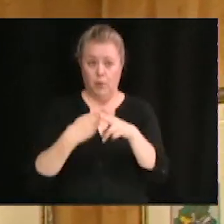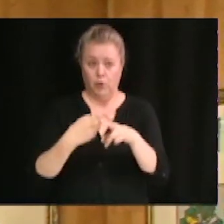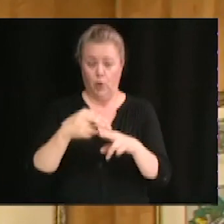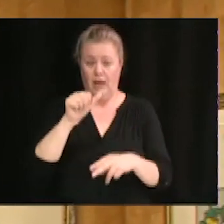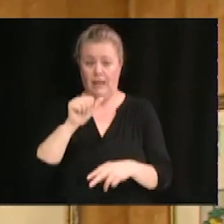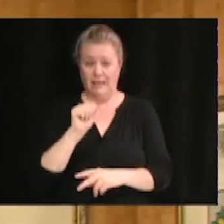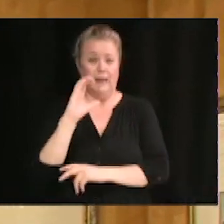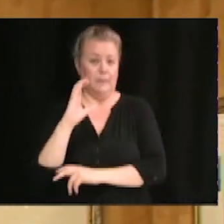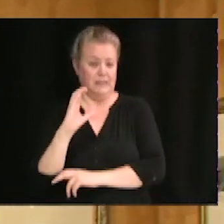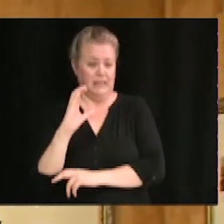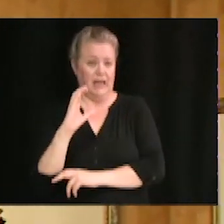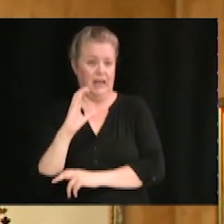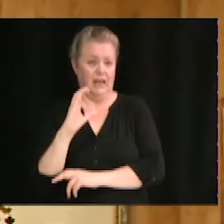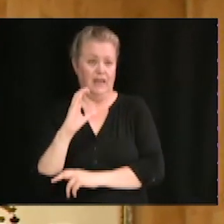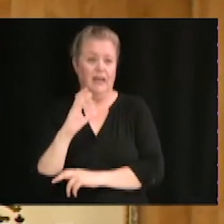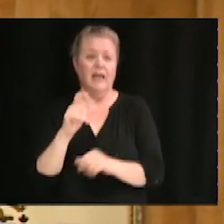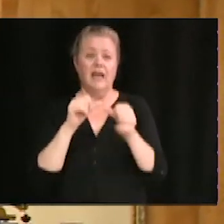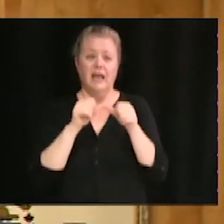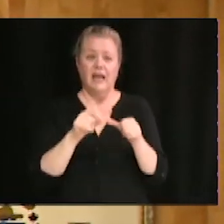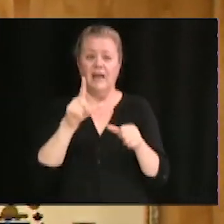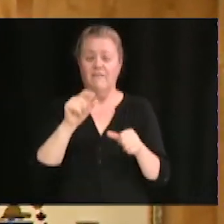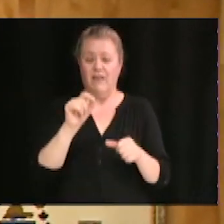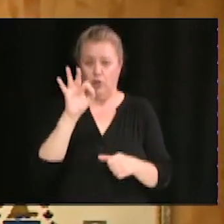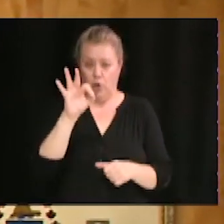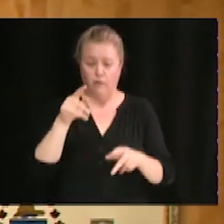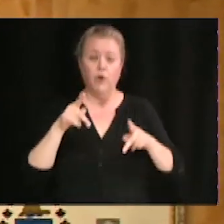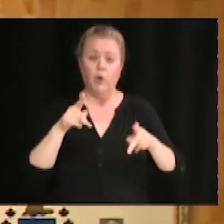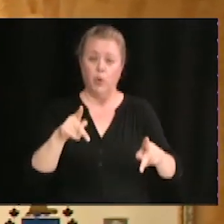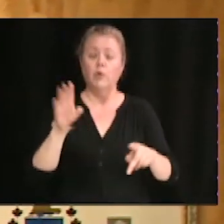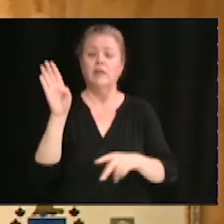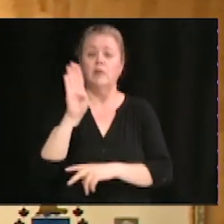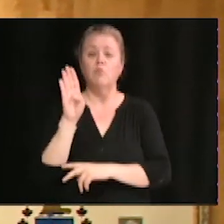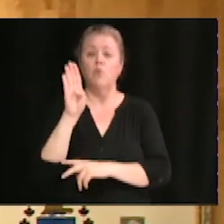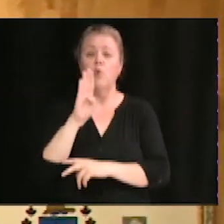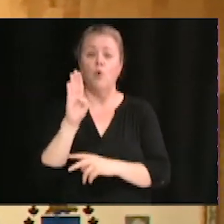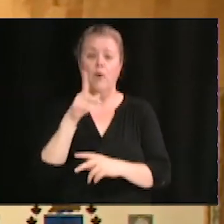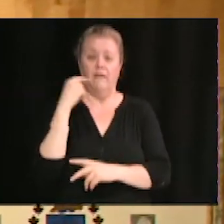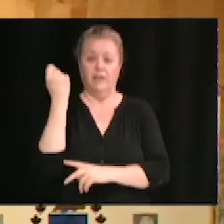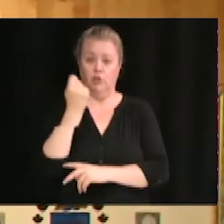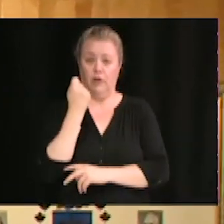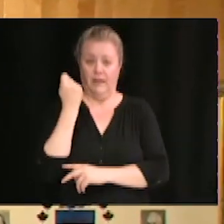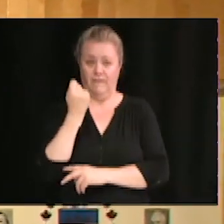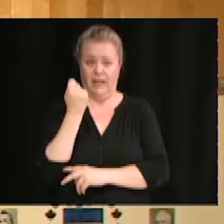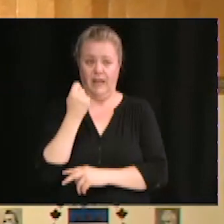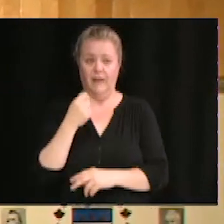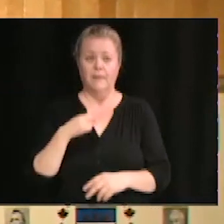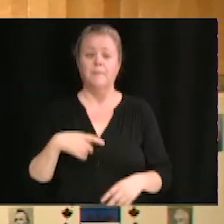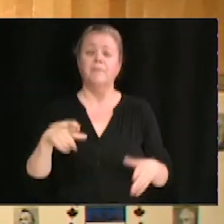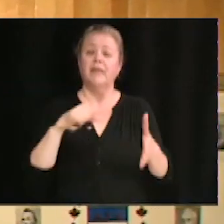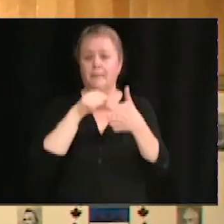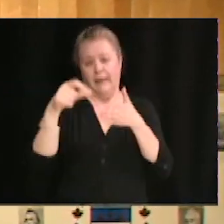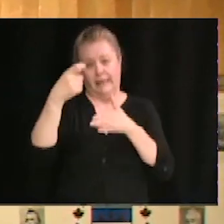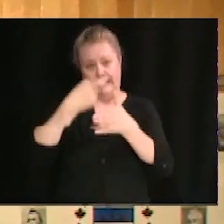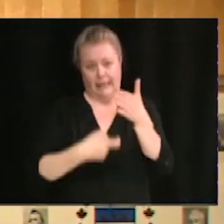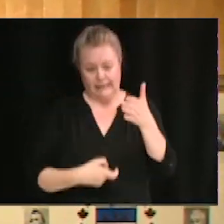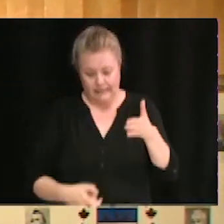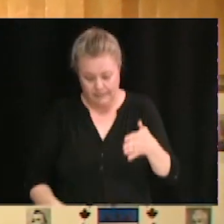Capistranc, résident du 29 rue Desboulots à Victoriaville et payeur de taxes.